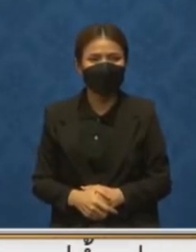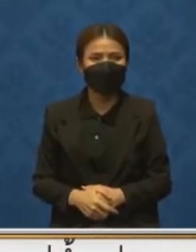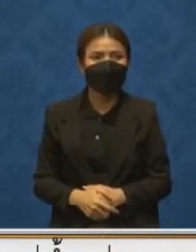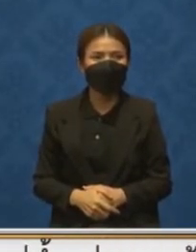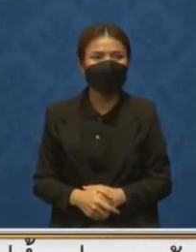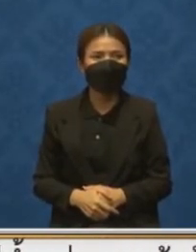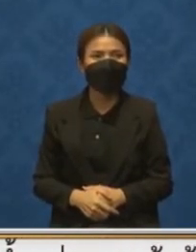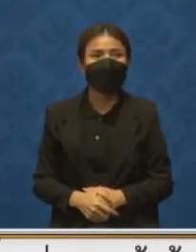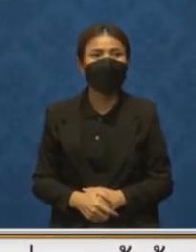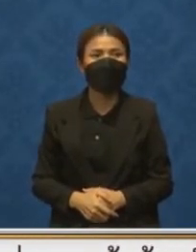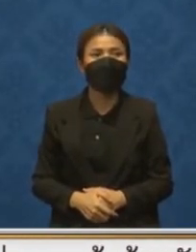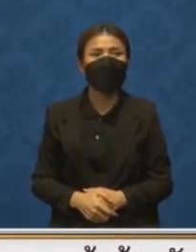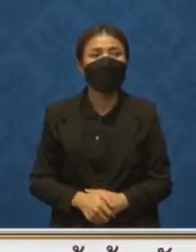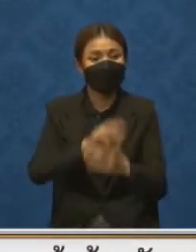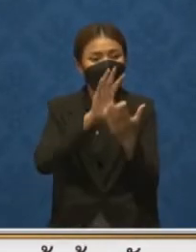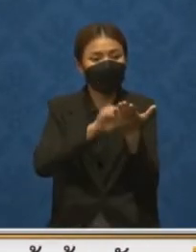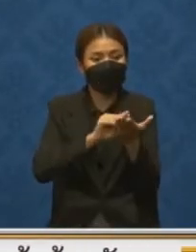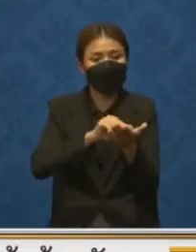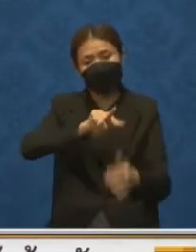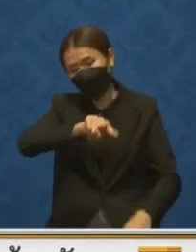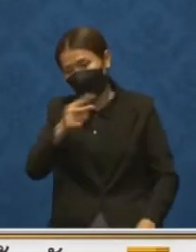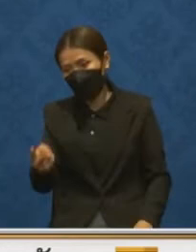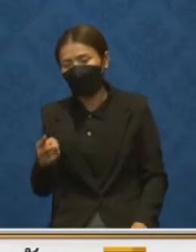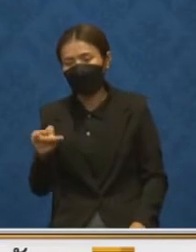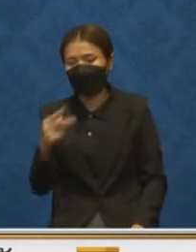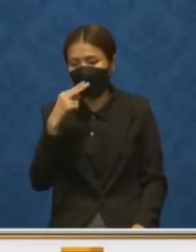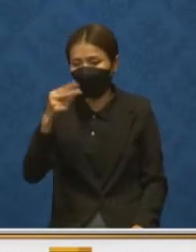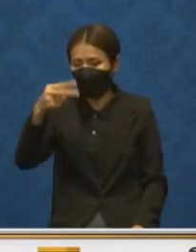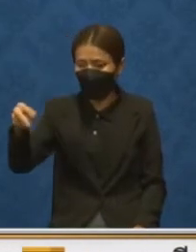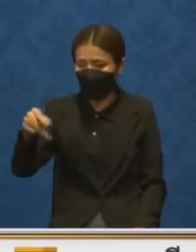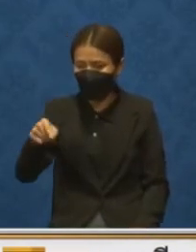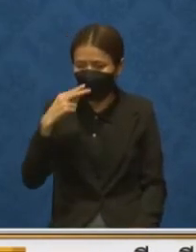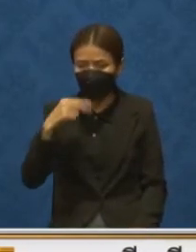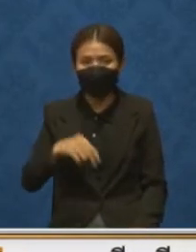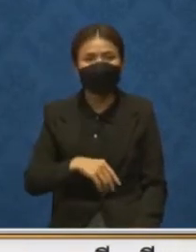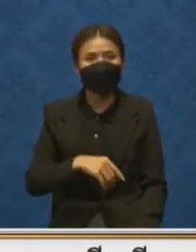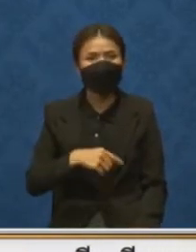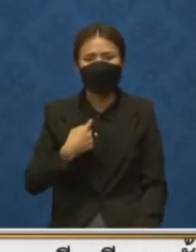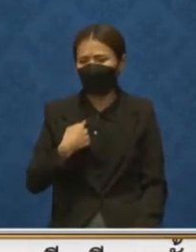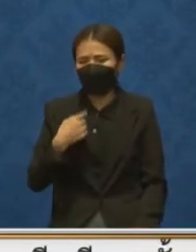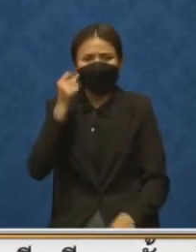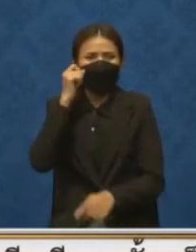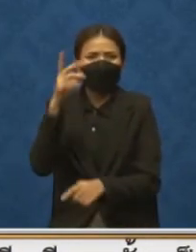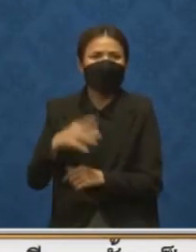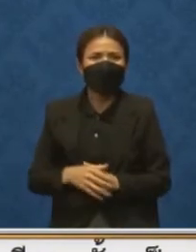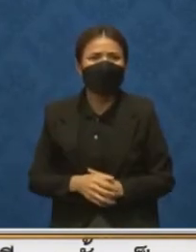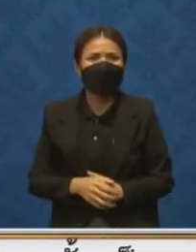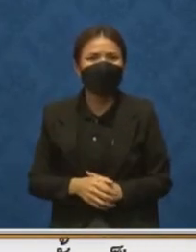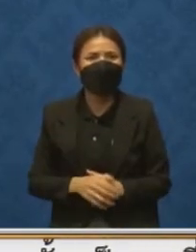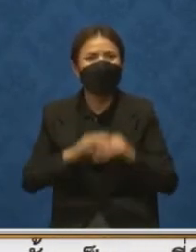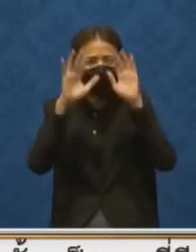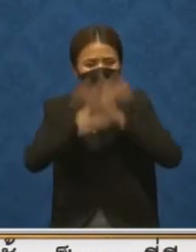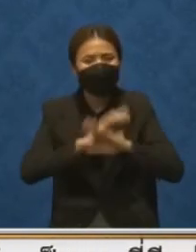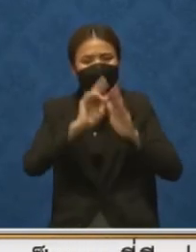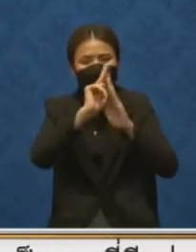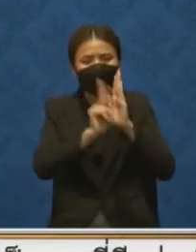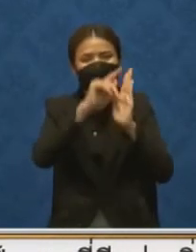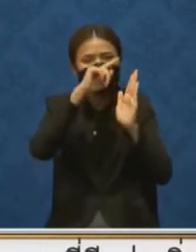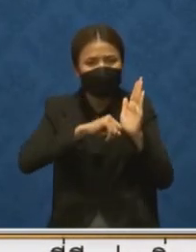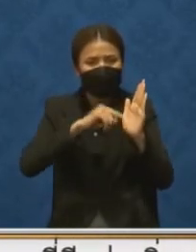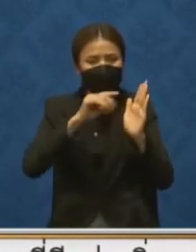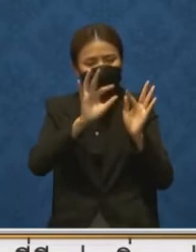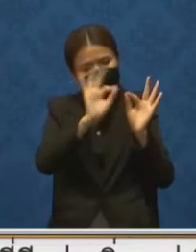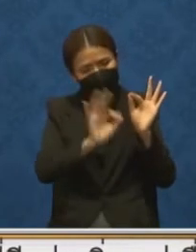แค่ข้อความนμจะไมใช่ข้อมูลเผแกออกมา warum่รู้เรื่ เหืกดหมายท Eddy เขีนมามนขาดความสมบูณอยู่